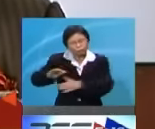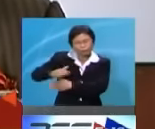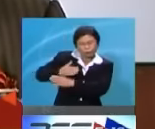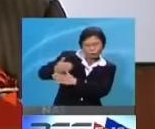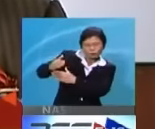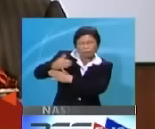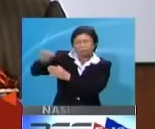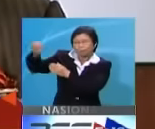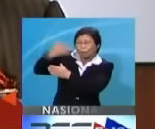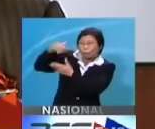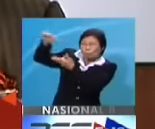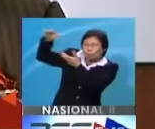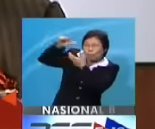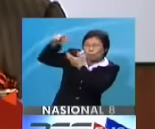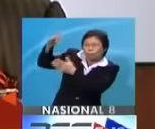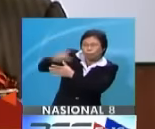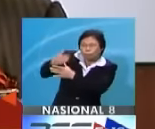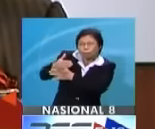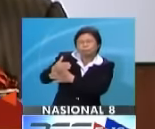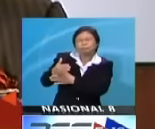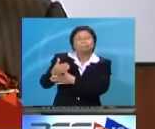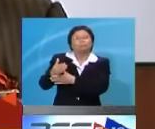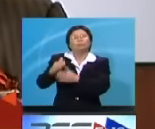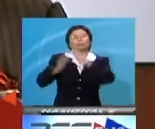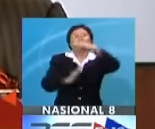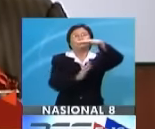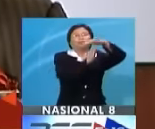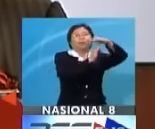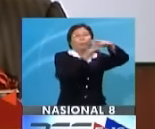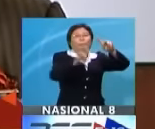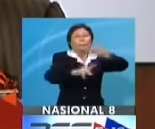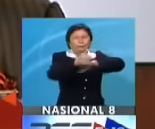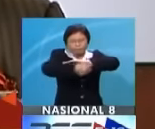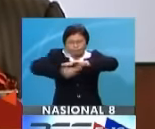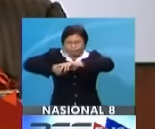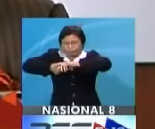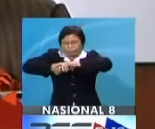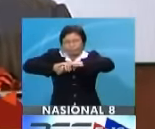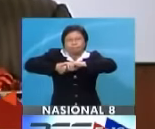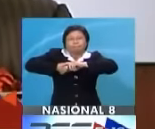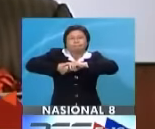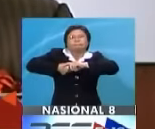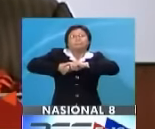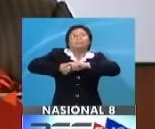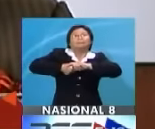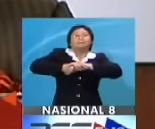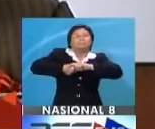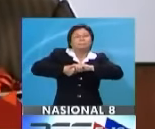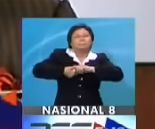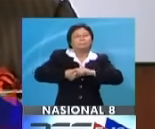information in their efforts to combat people smuggling and human trafficking.